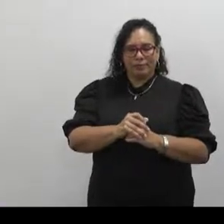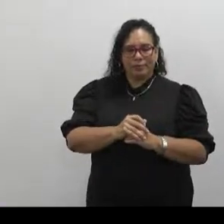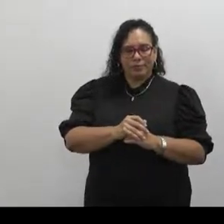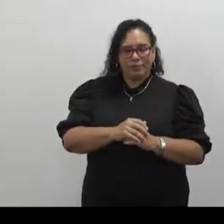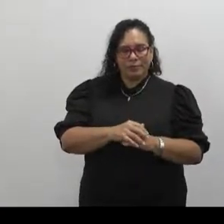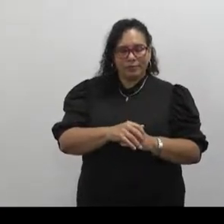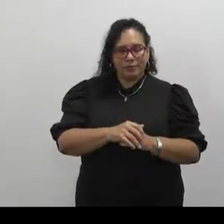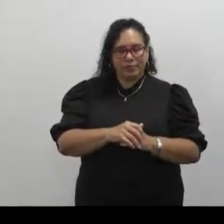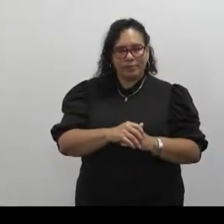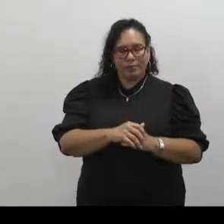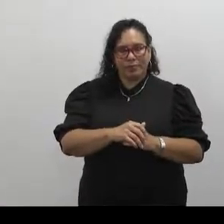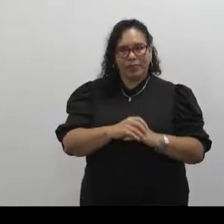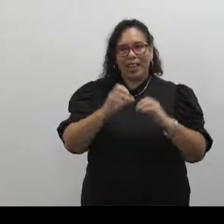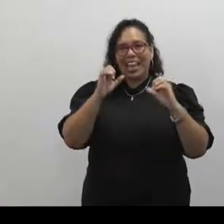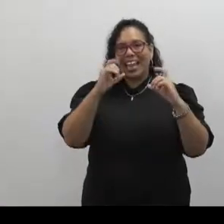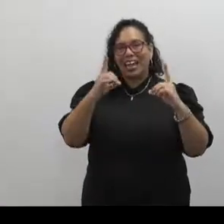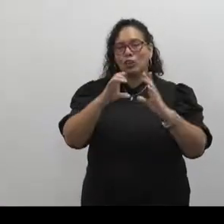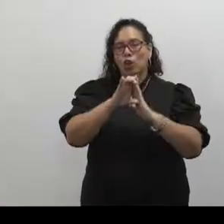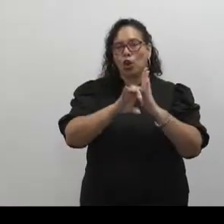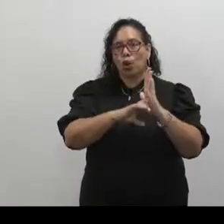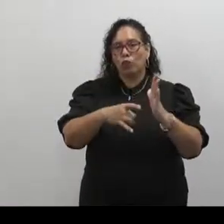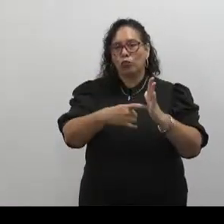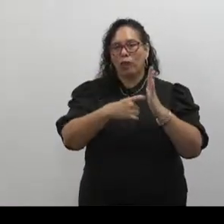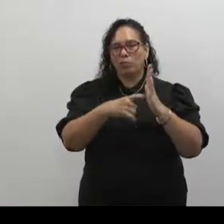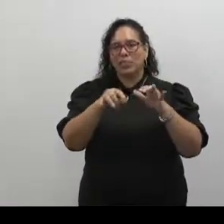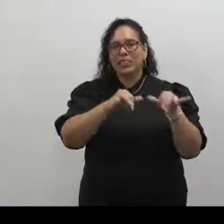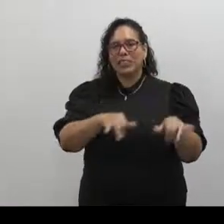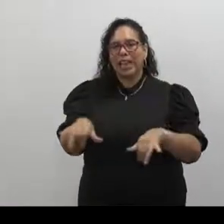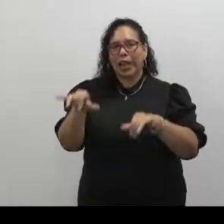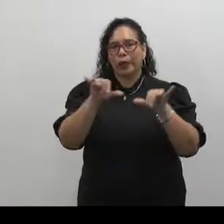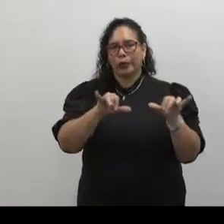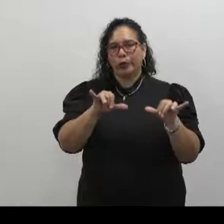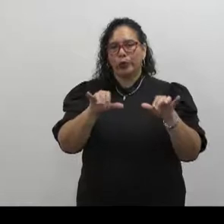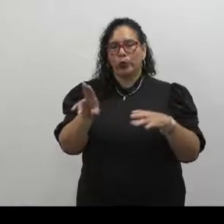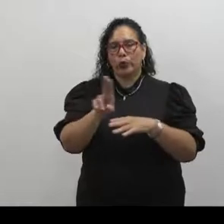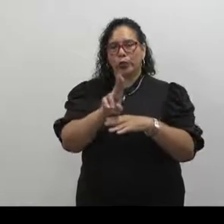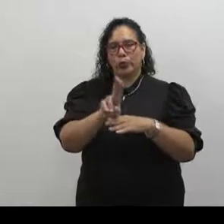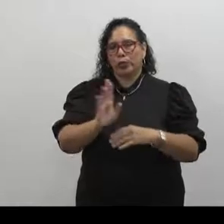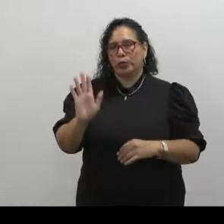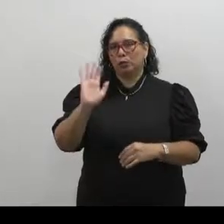ca nập bì bà chất bòn nị tiên